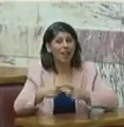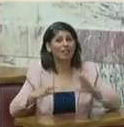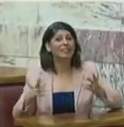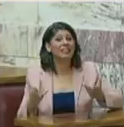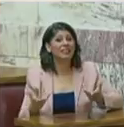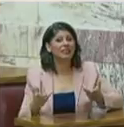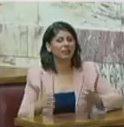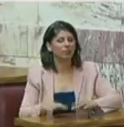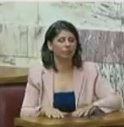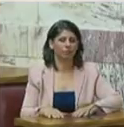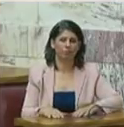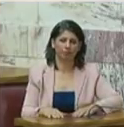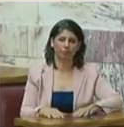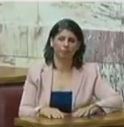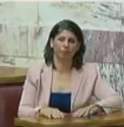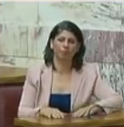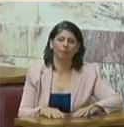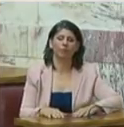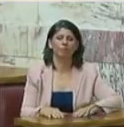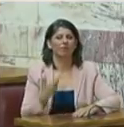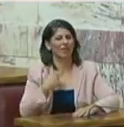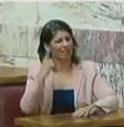Και ξέρω ότι πληρώσαμε ακριβά,